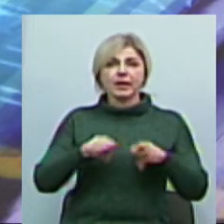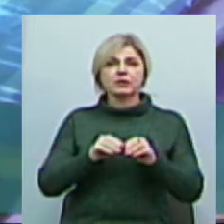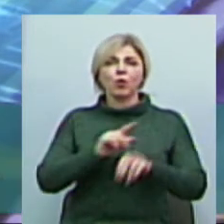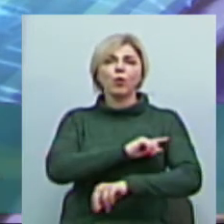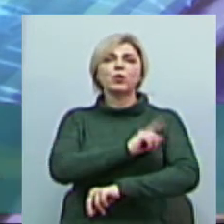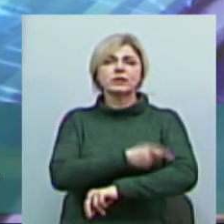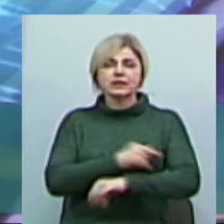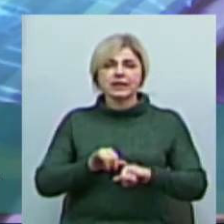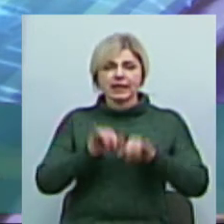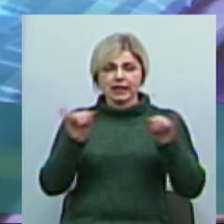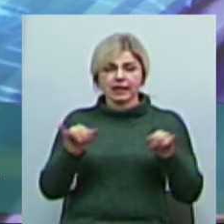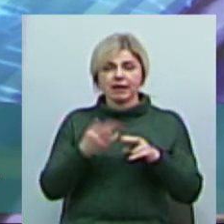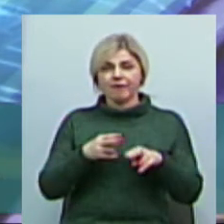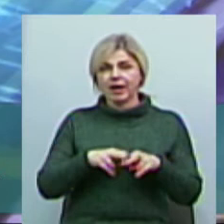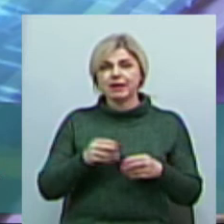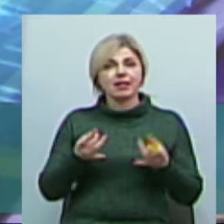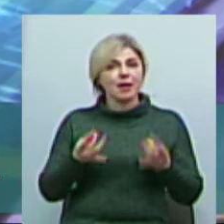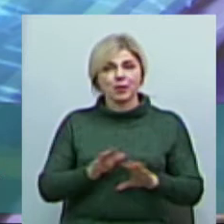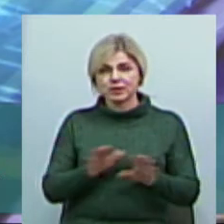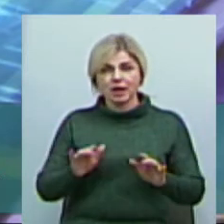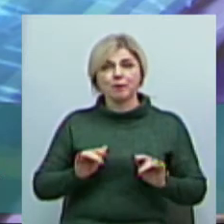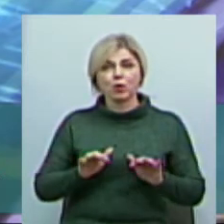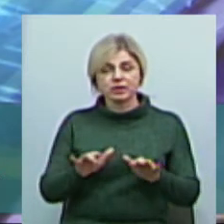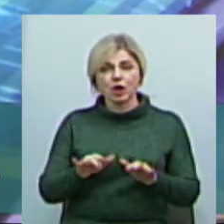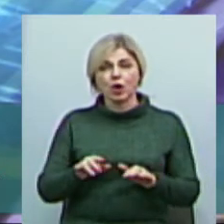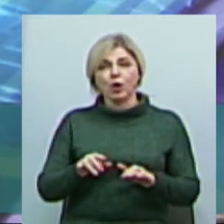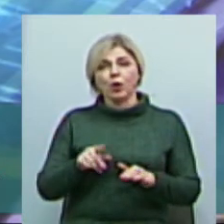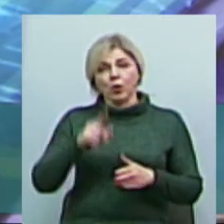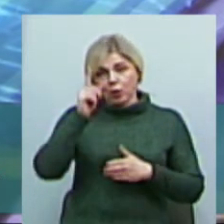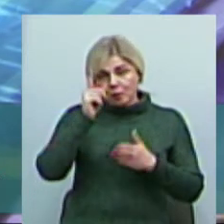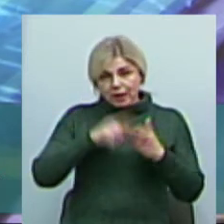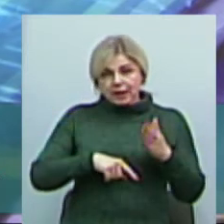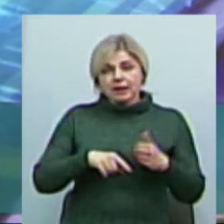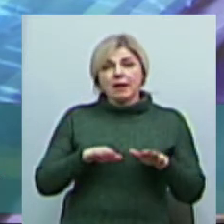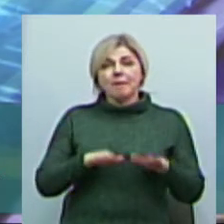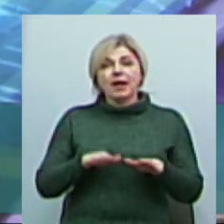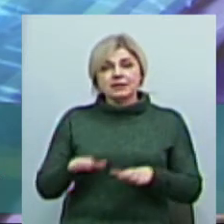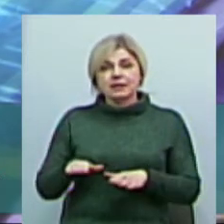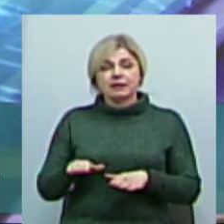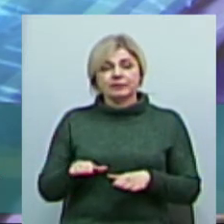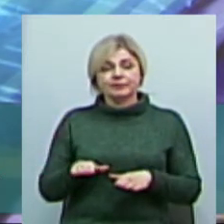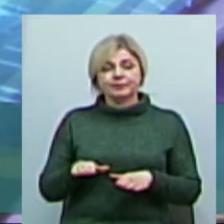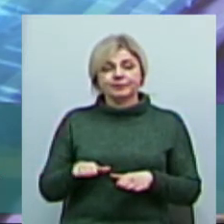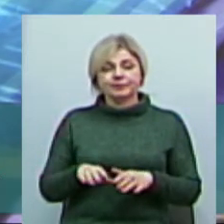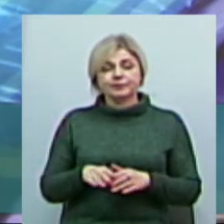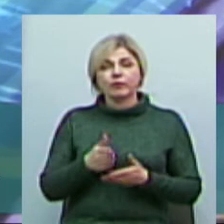этих непростых процессах, именно убедить местных